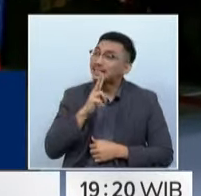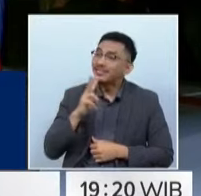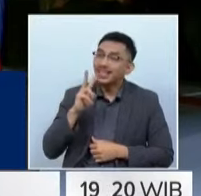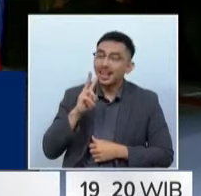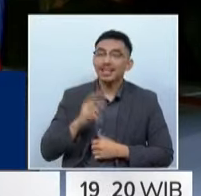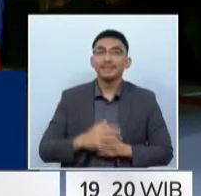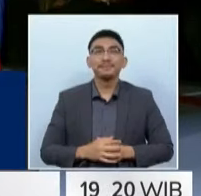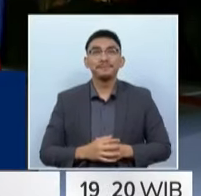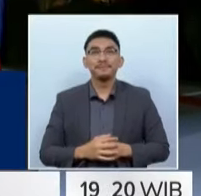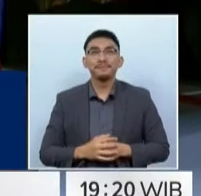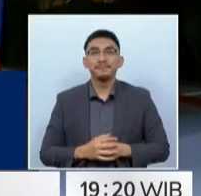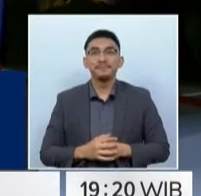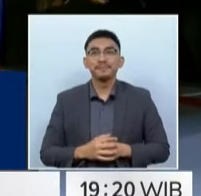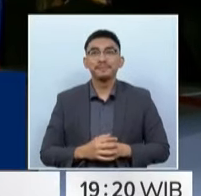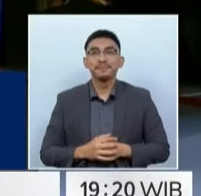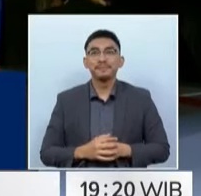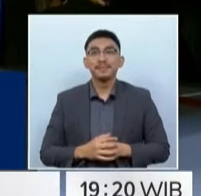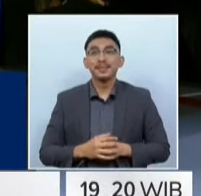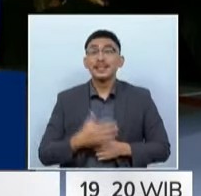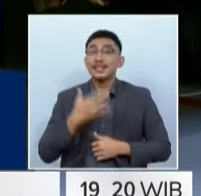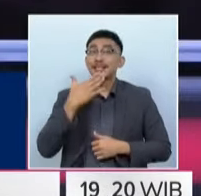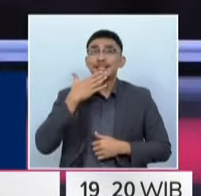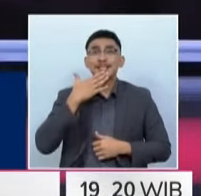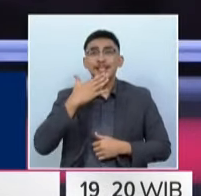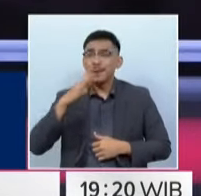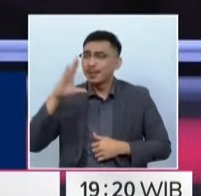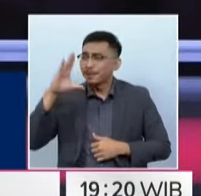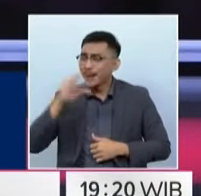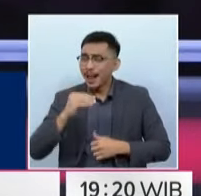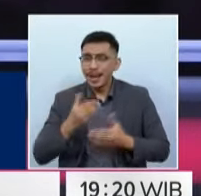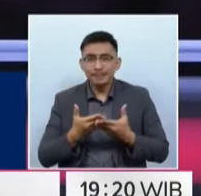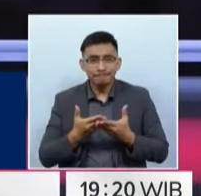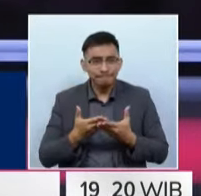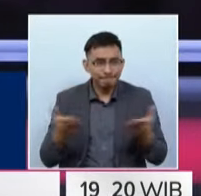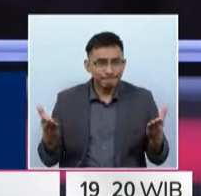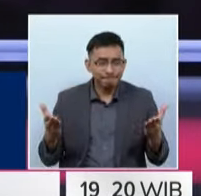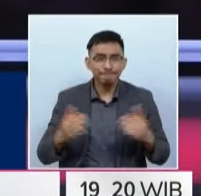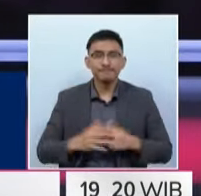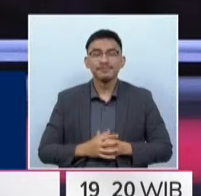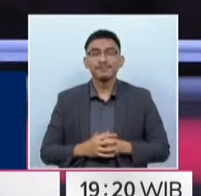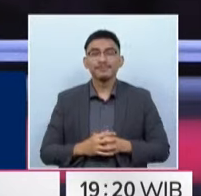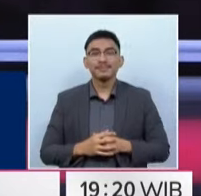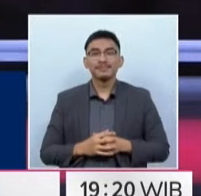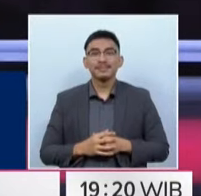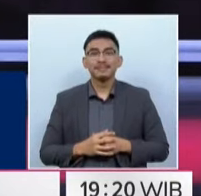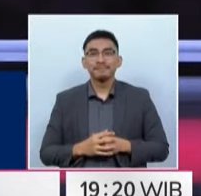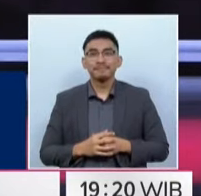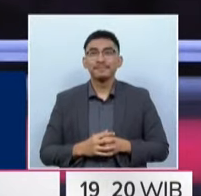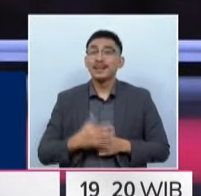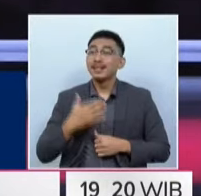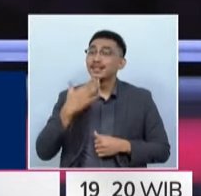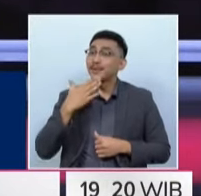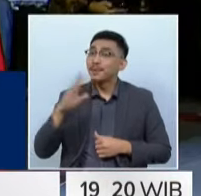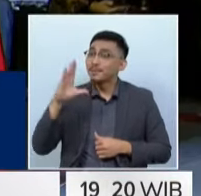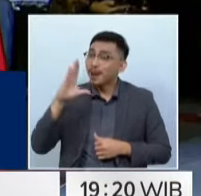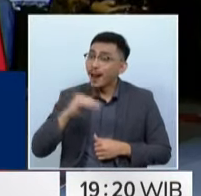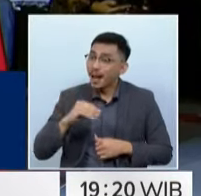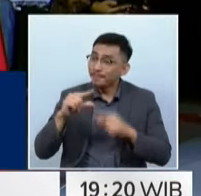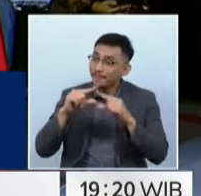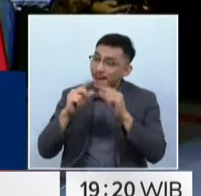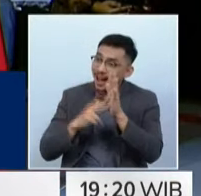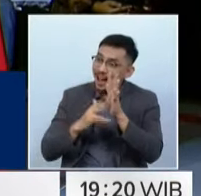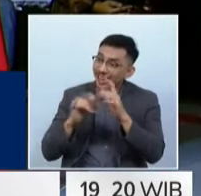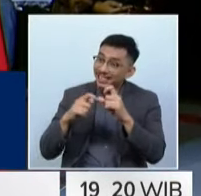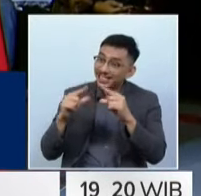desonda selamat malam hadirin dan pemirsa selamat selamat malam Ar baik